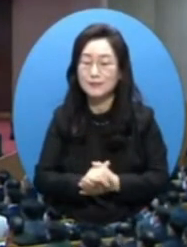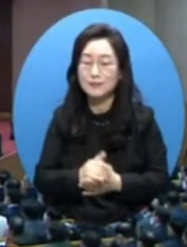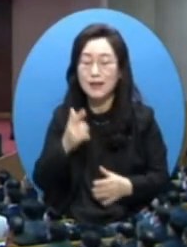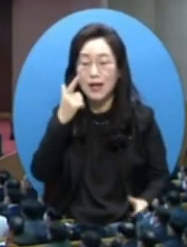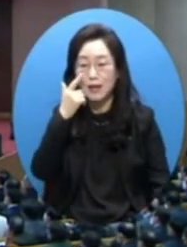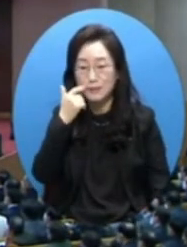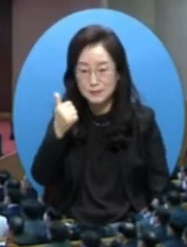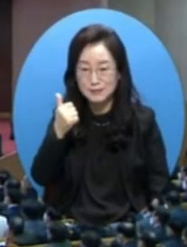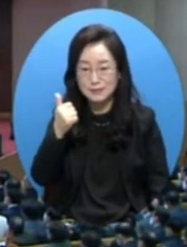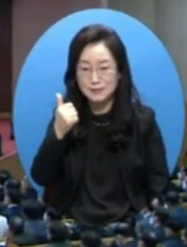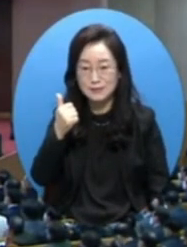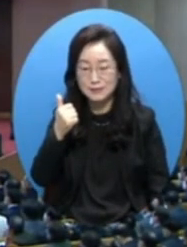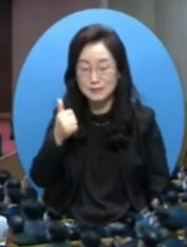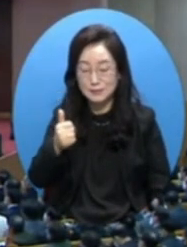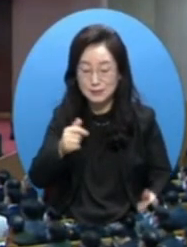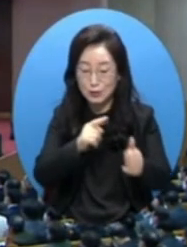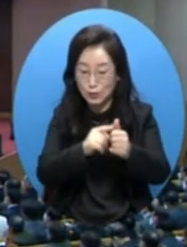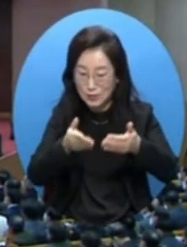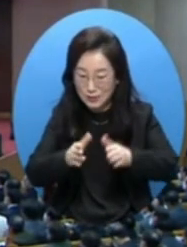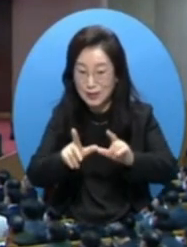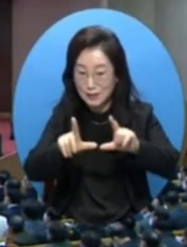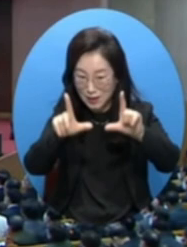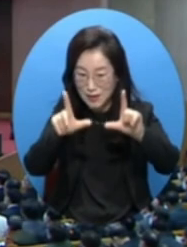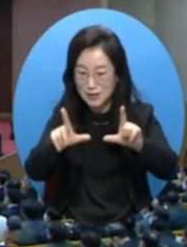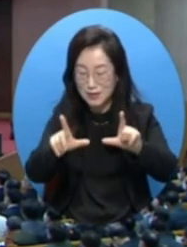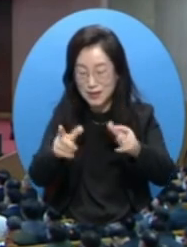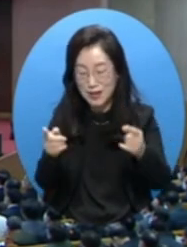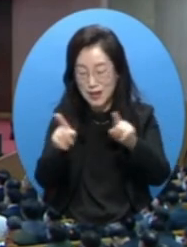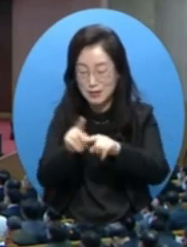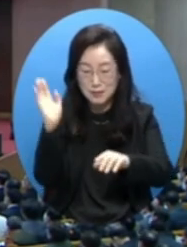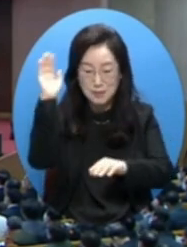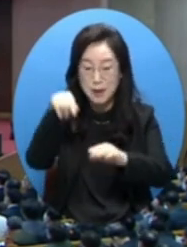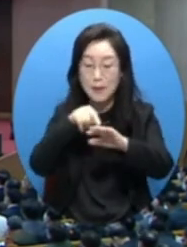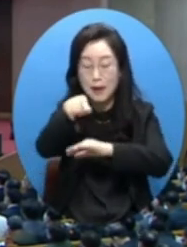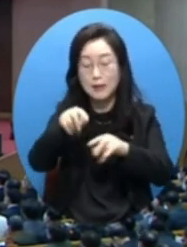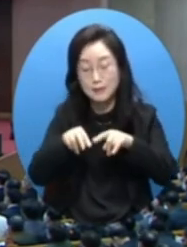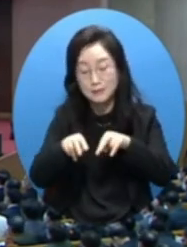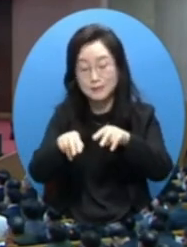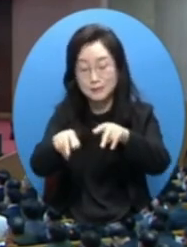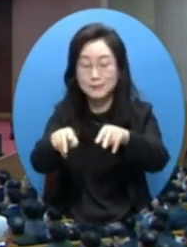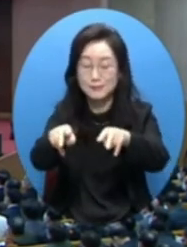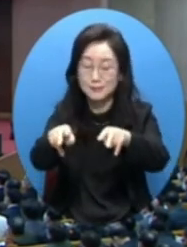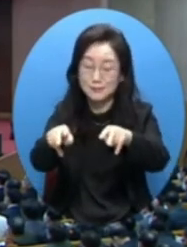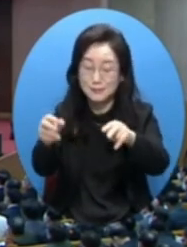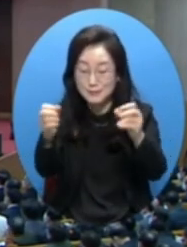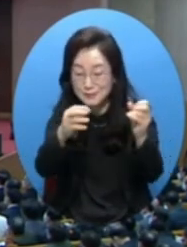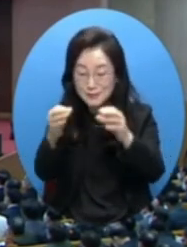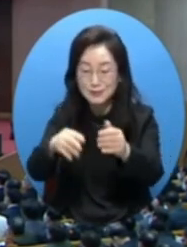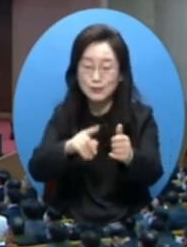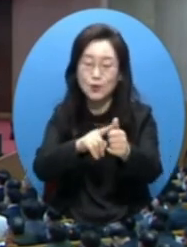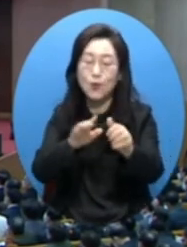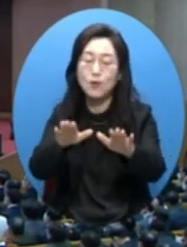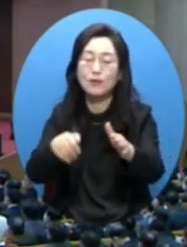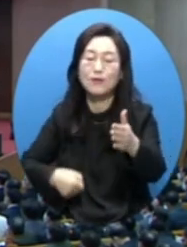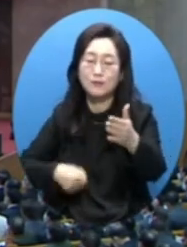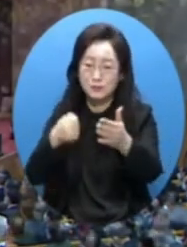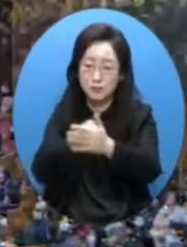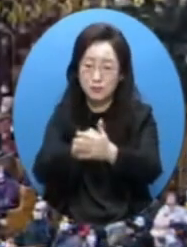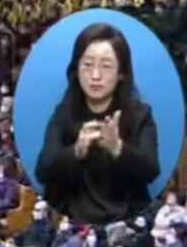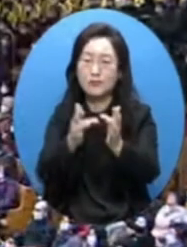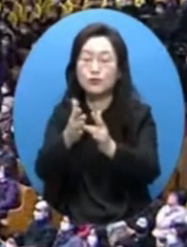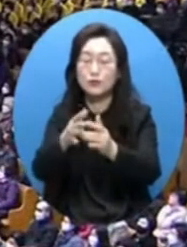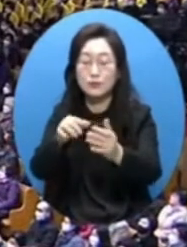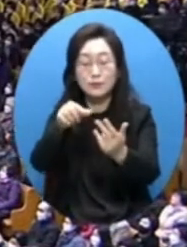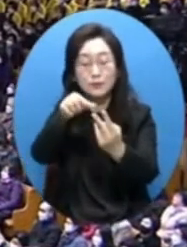아버지가 생일날 나와 함께 좀 산책을 하자고 데리고 나가시더니만 너 오늘 결정해라 예수님을